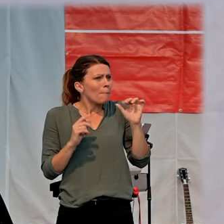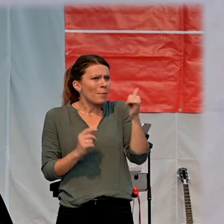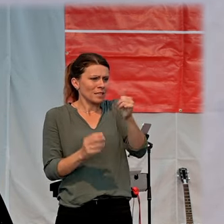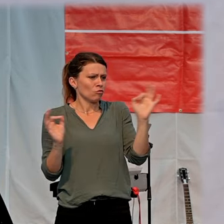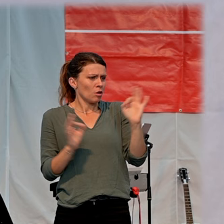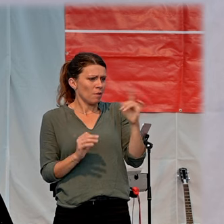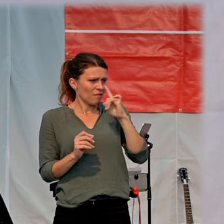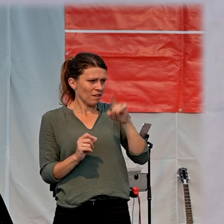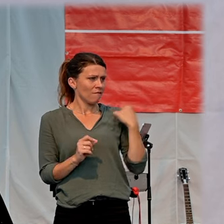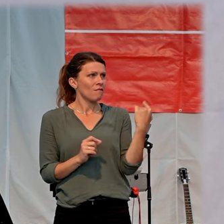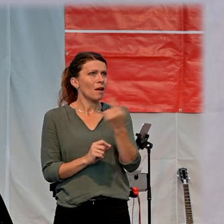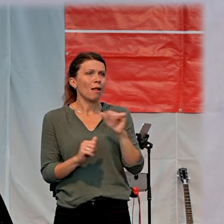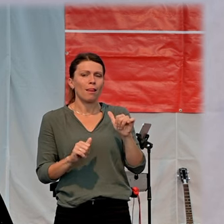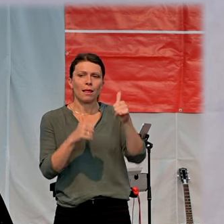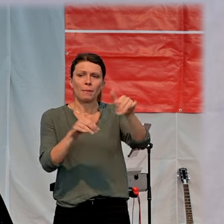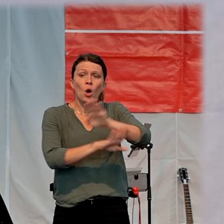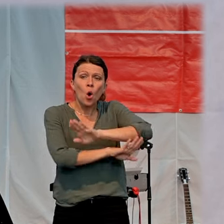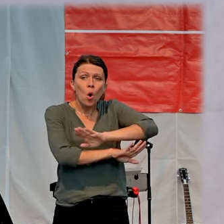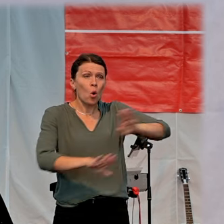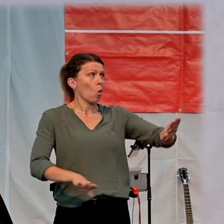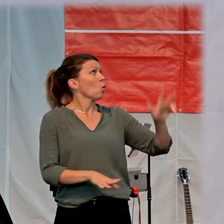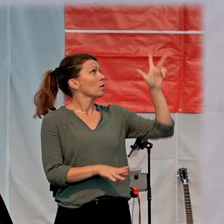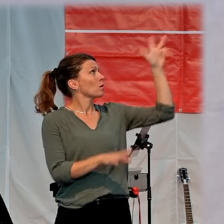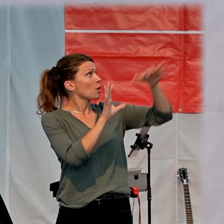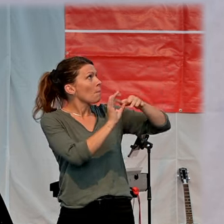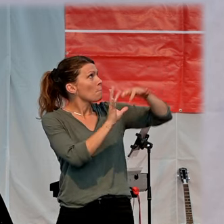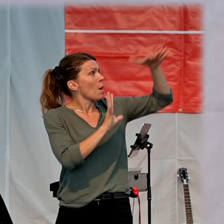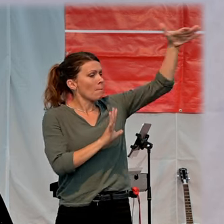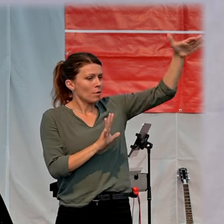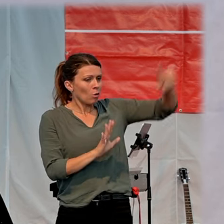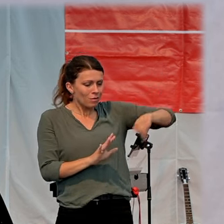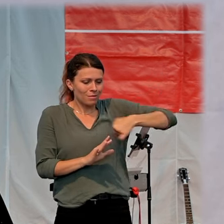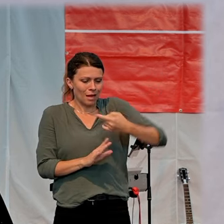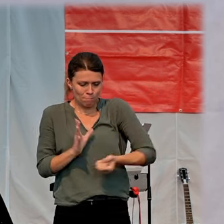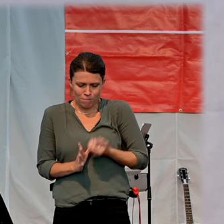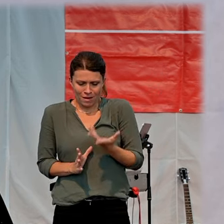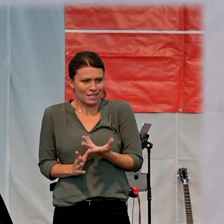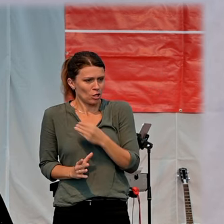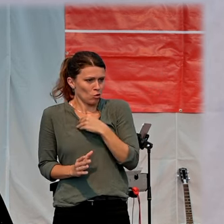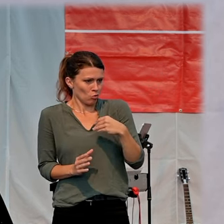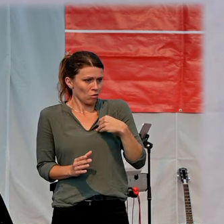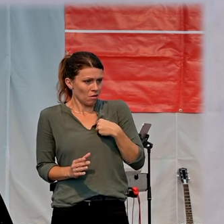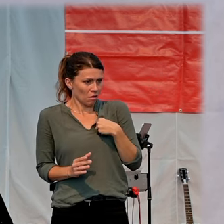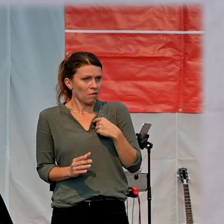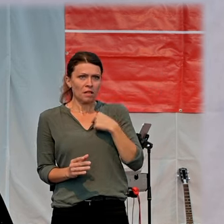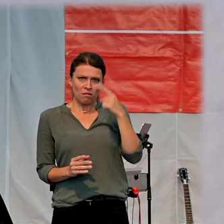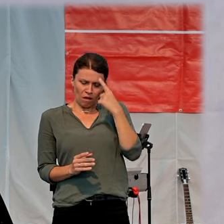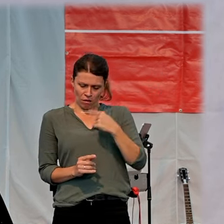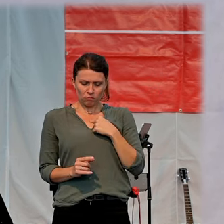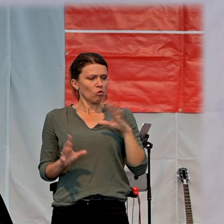lebst. Das ist das Sündenfeld, wo du sagst, ich komme ohne ihn aus.